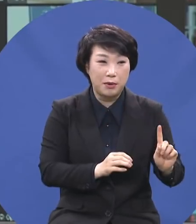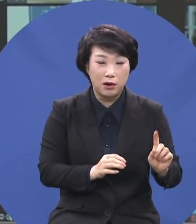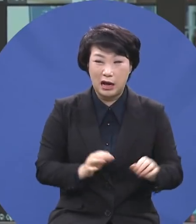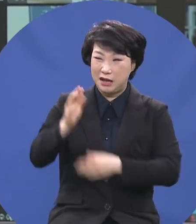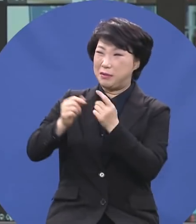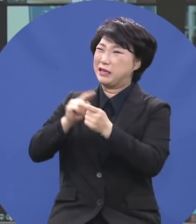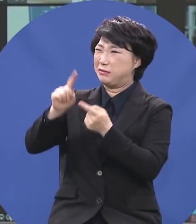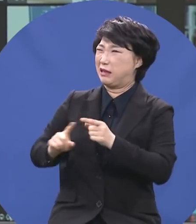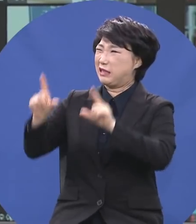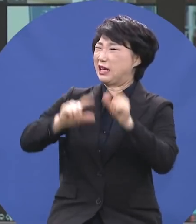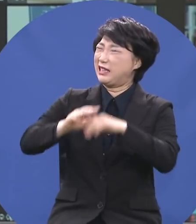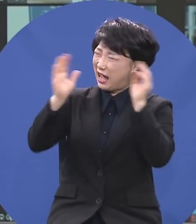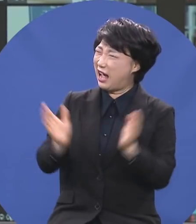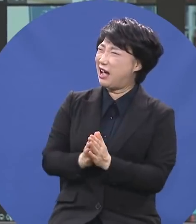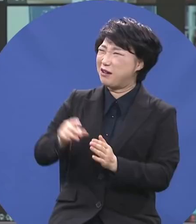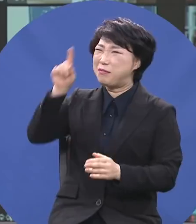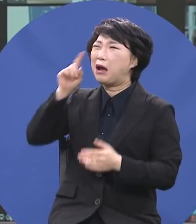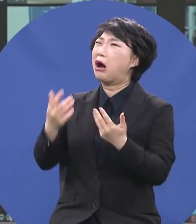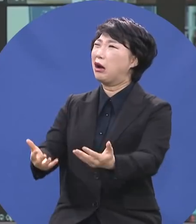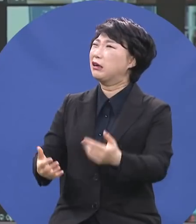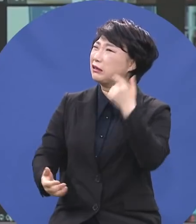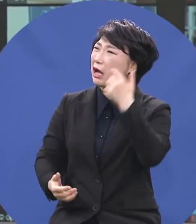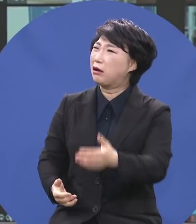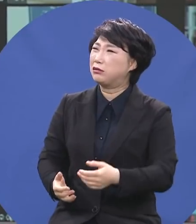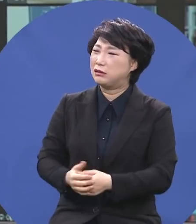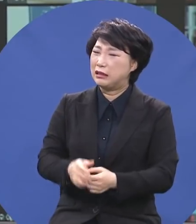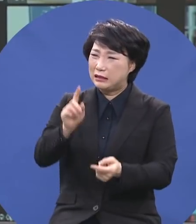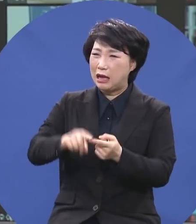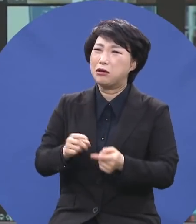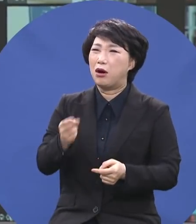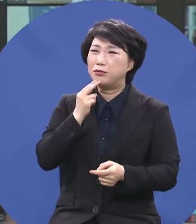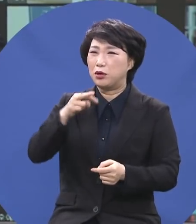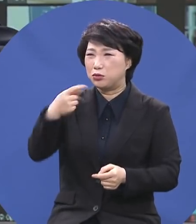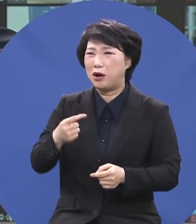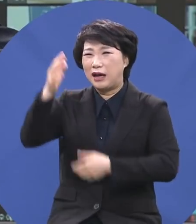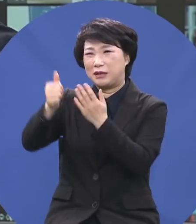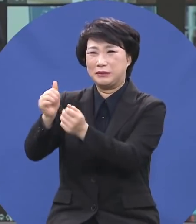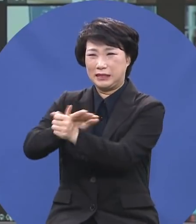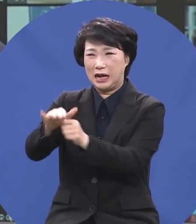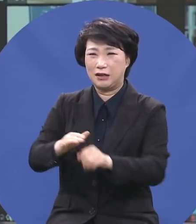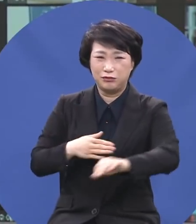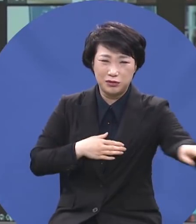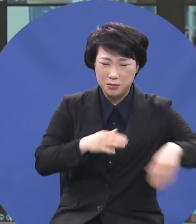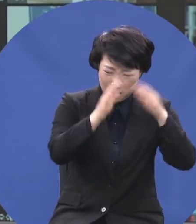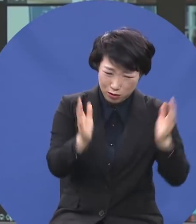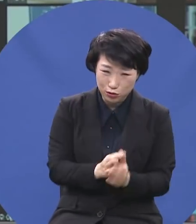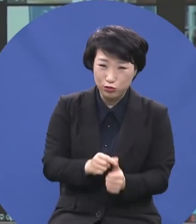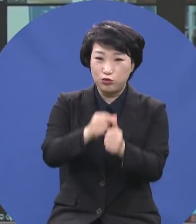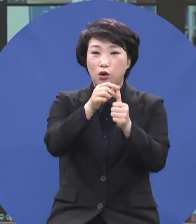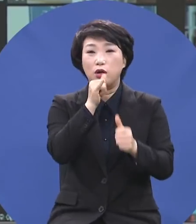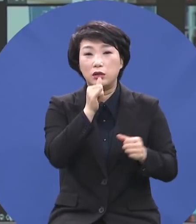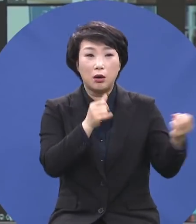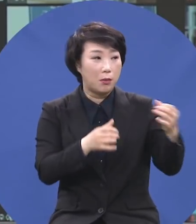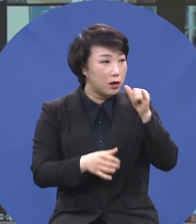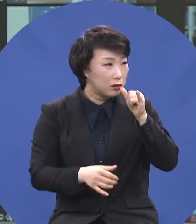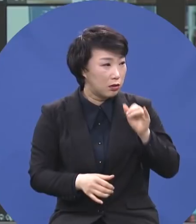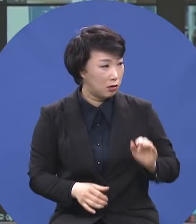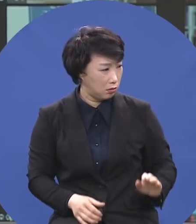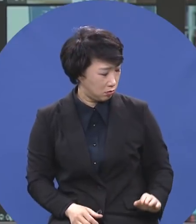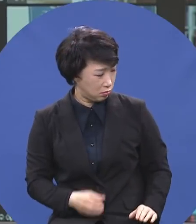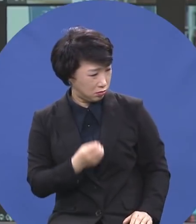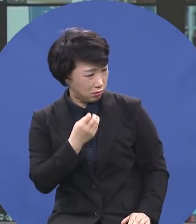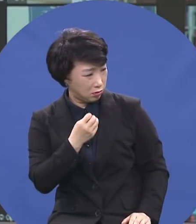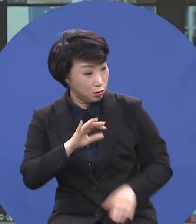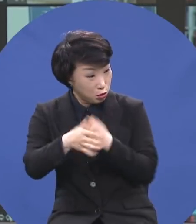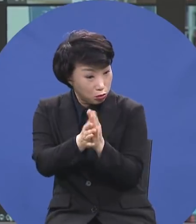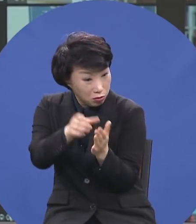다 살아 어떻게 해? 안 살아도 하나님은 사랑이시기 때문에 다 우리 구원하시오. 성경에